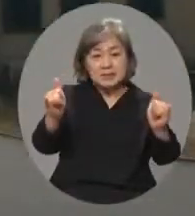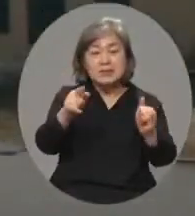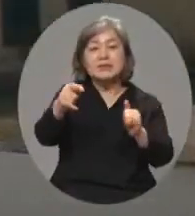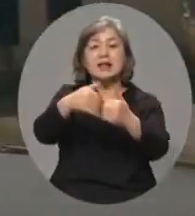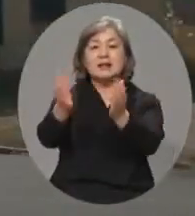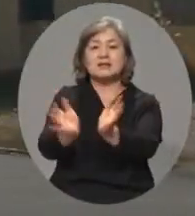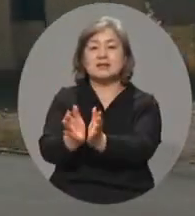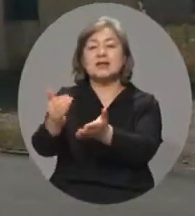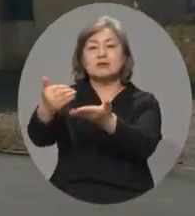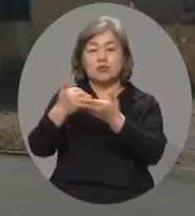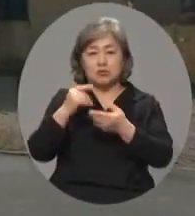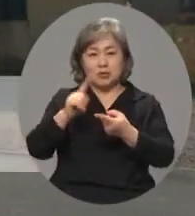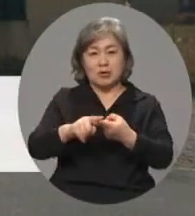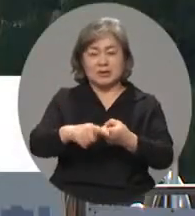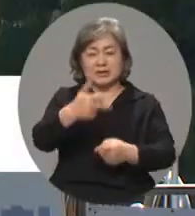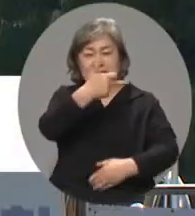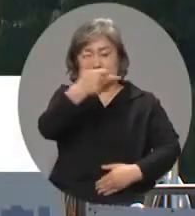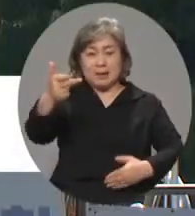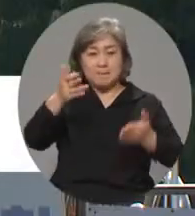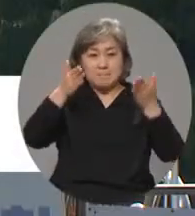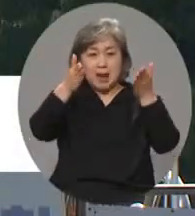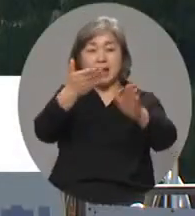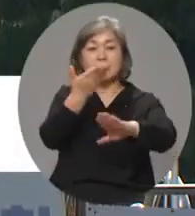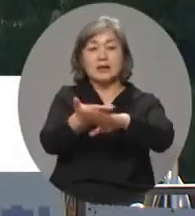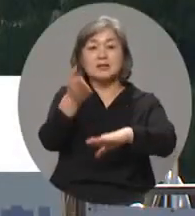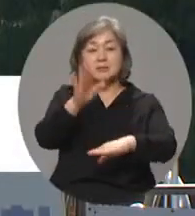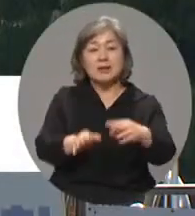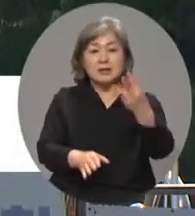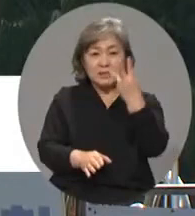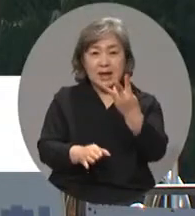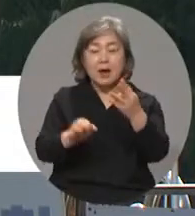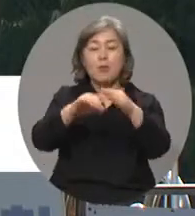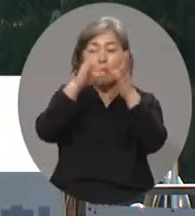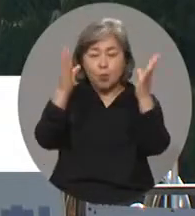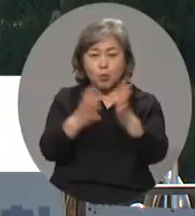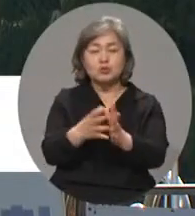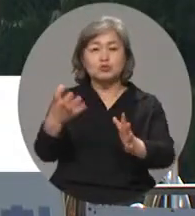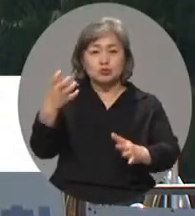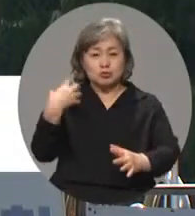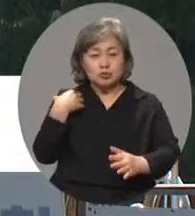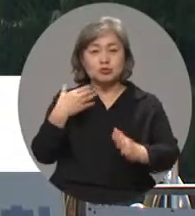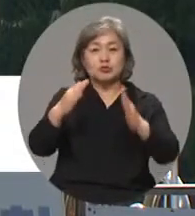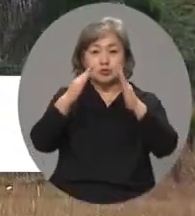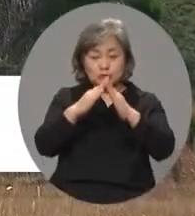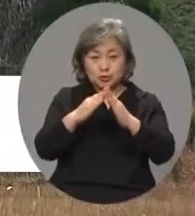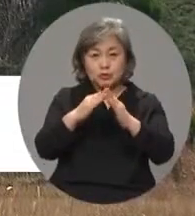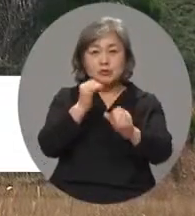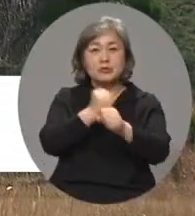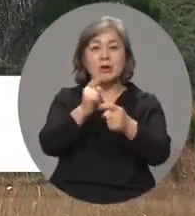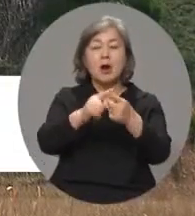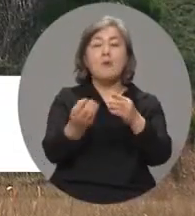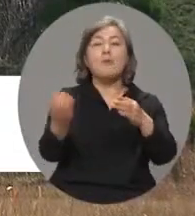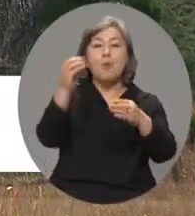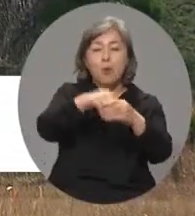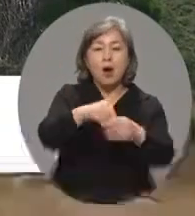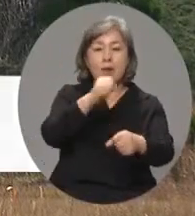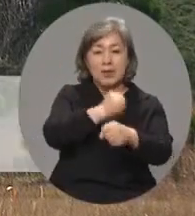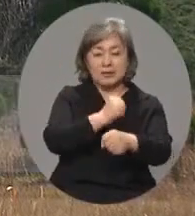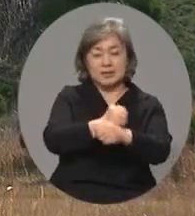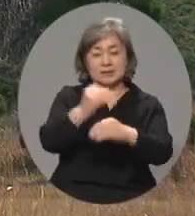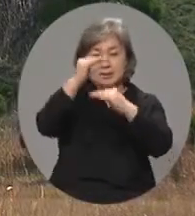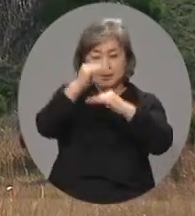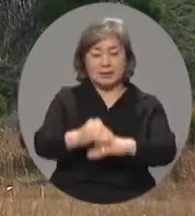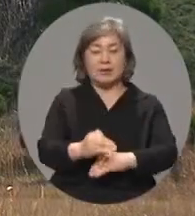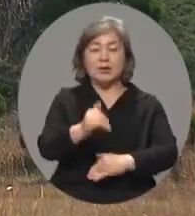입니다 큰 방향은 다르지만 3가지 시나리오 모두 해당 부지의 주거 시설은 일부 포함 시키자는 내용을